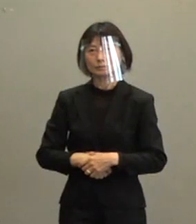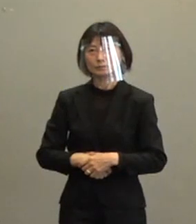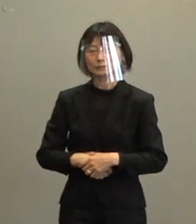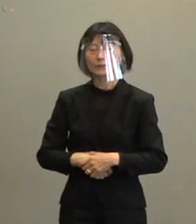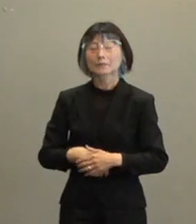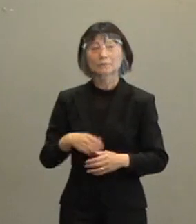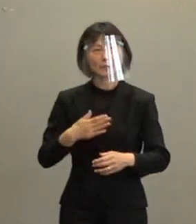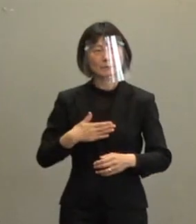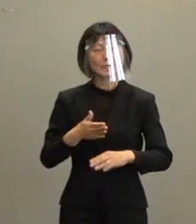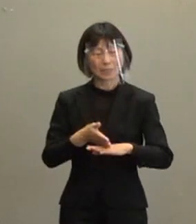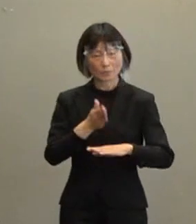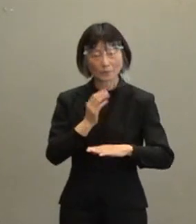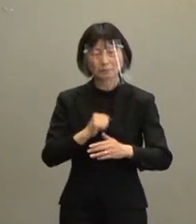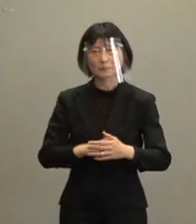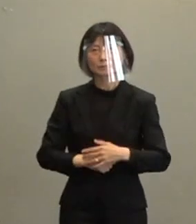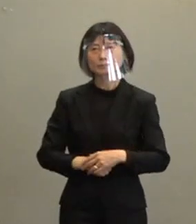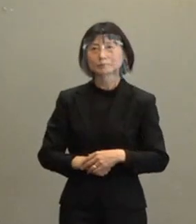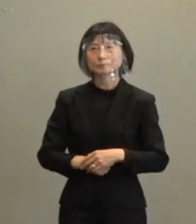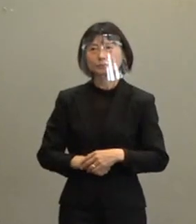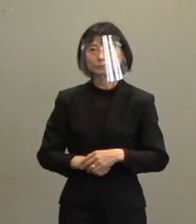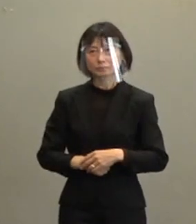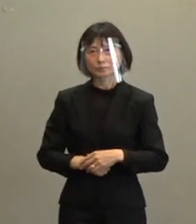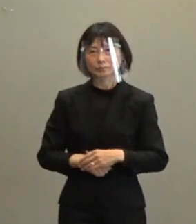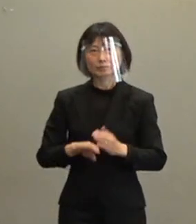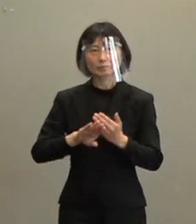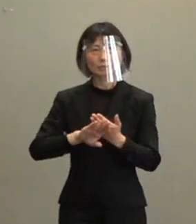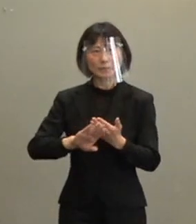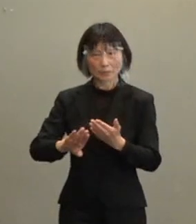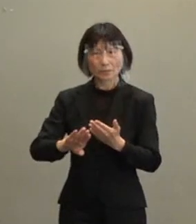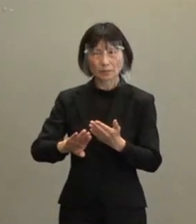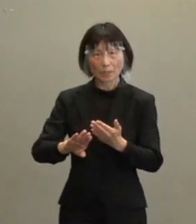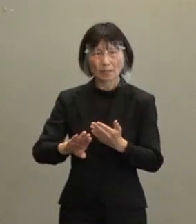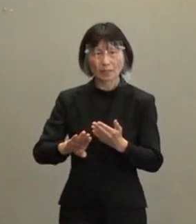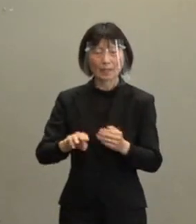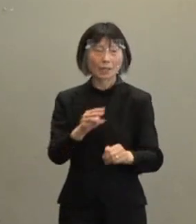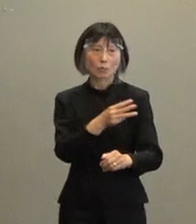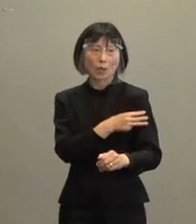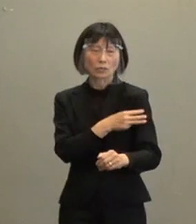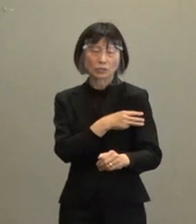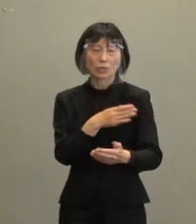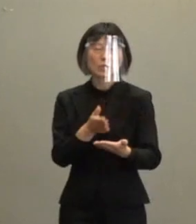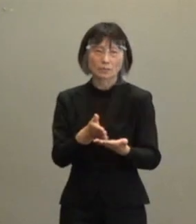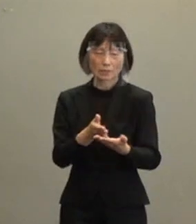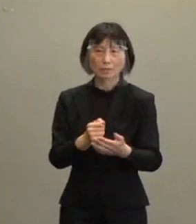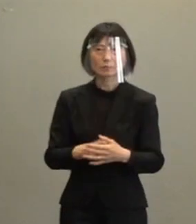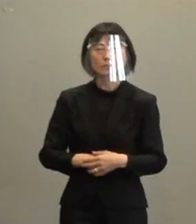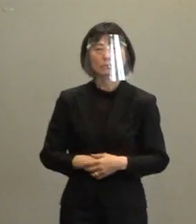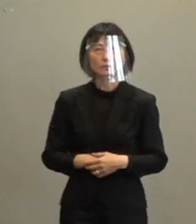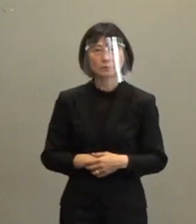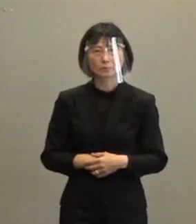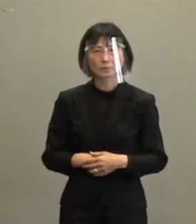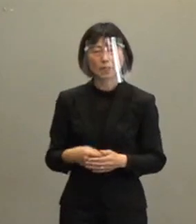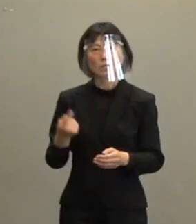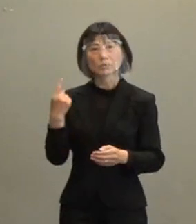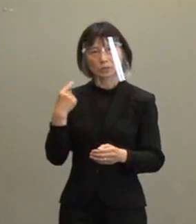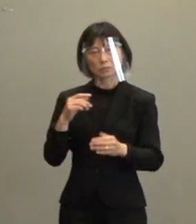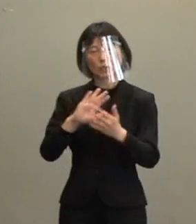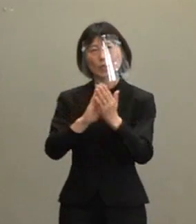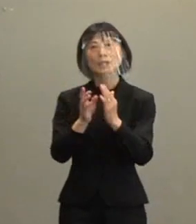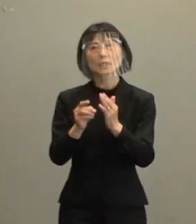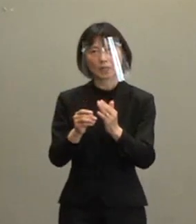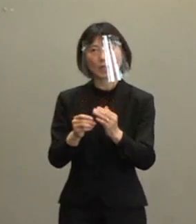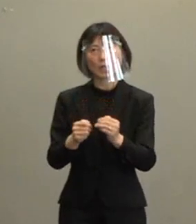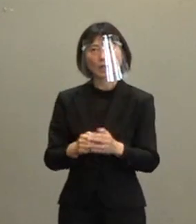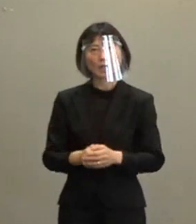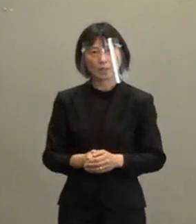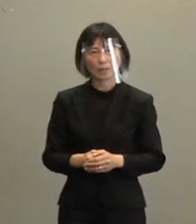わかりました、ありがとうございます。 また別の話題でワクチンの話になるんですけれども、 昨日の 県がですね、ノ